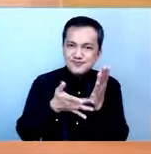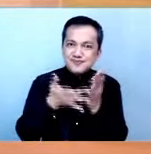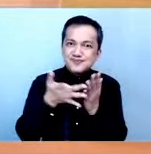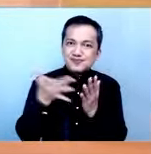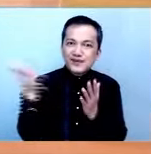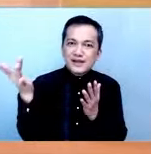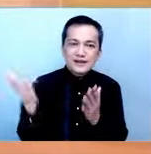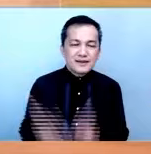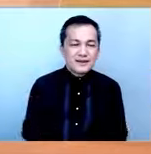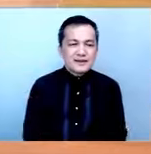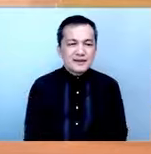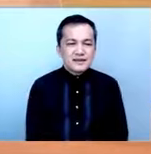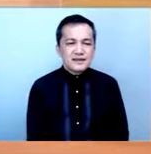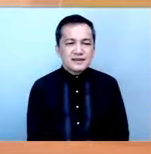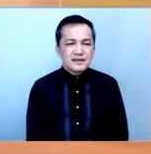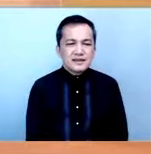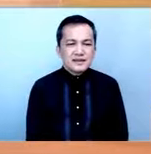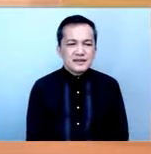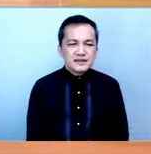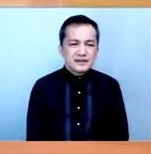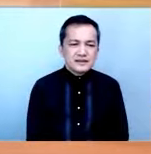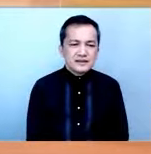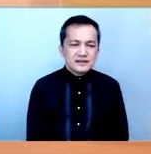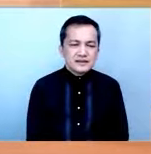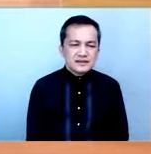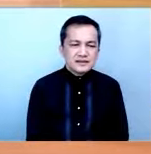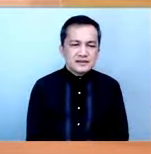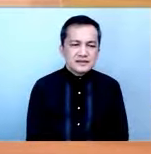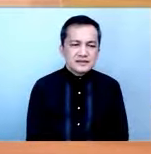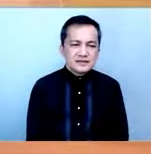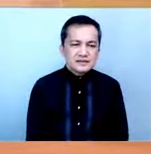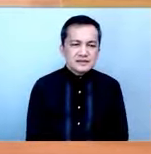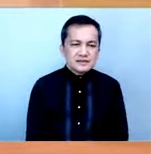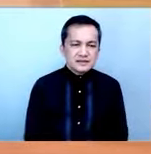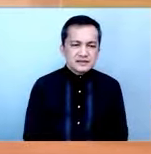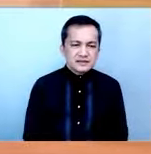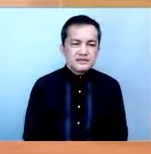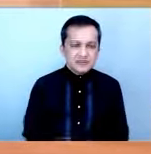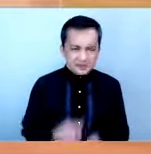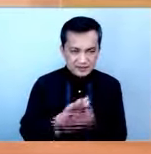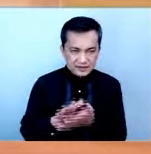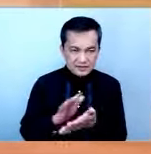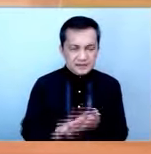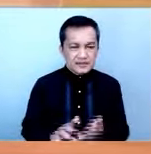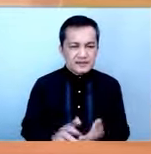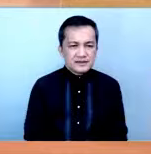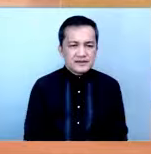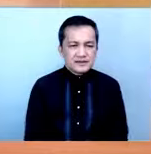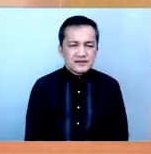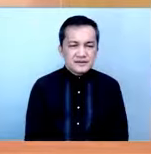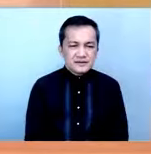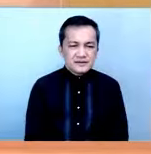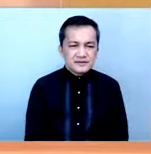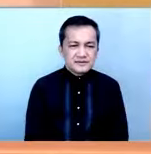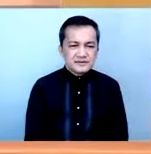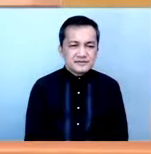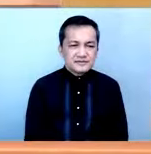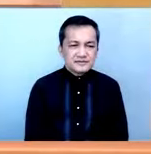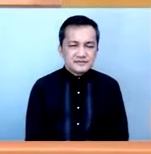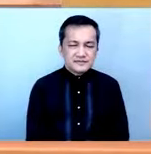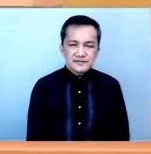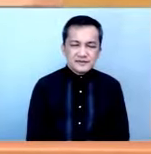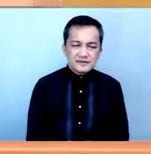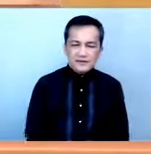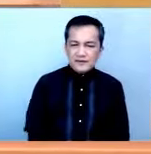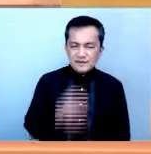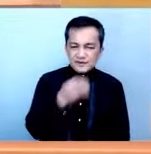Sharpen yung knife. Yes. Oo. And then tinatanggal lang po, nililinis lang siya. We put it there. Paborito ni Ilio ang apple. So inisip ko,